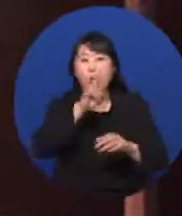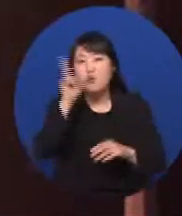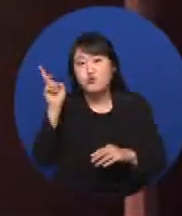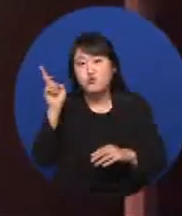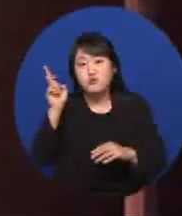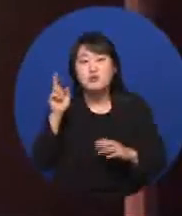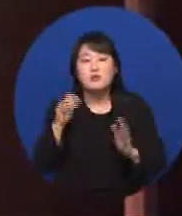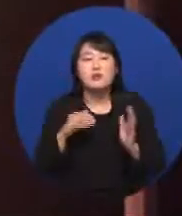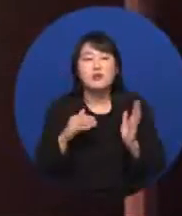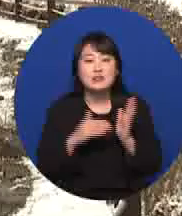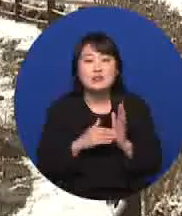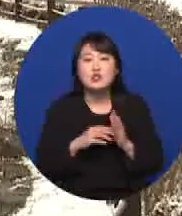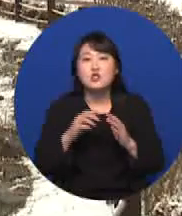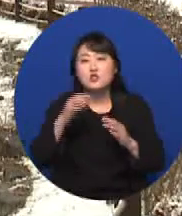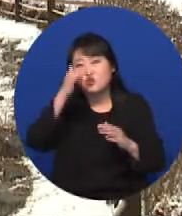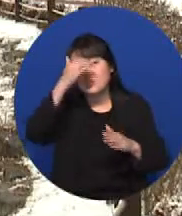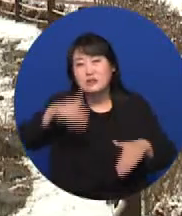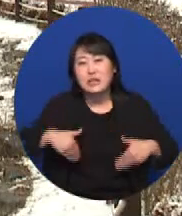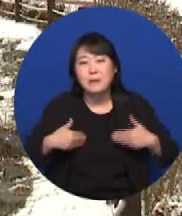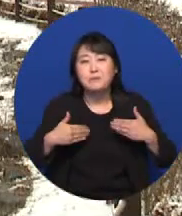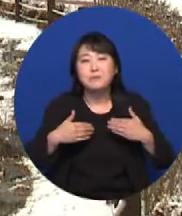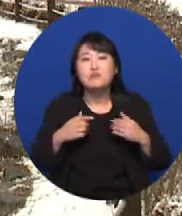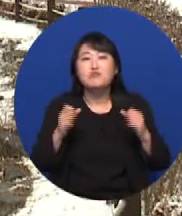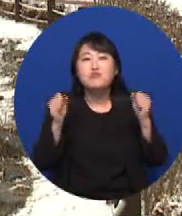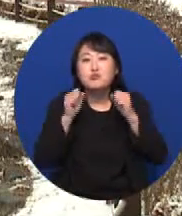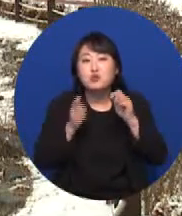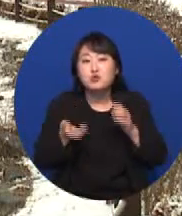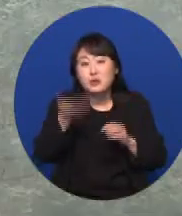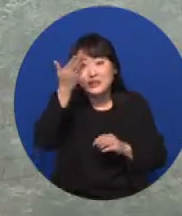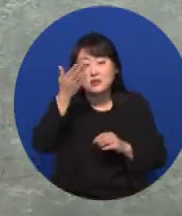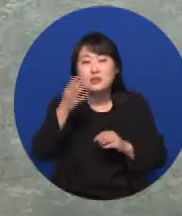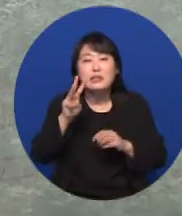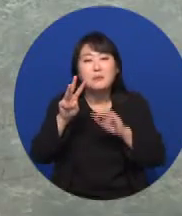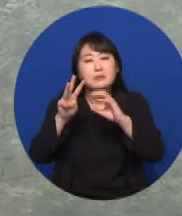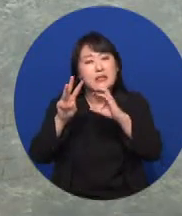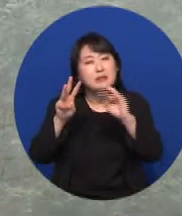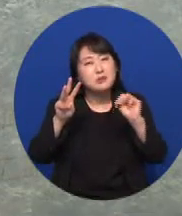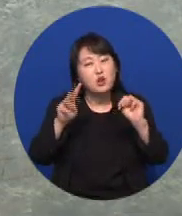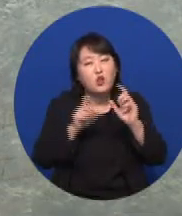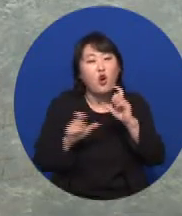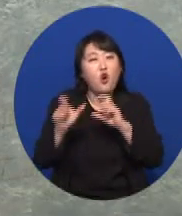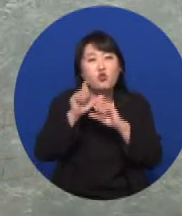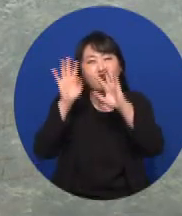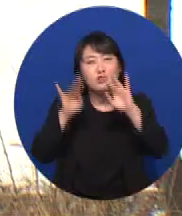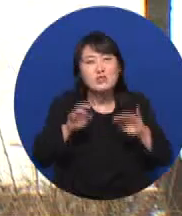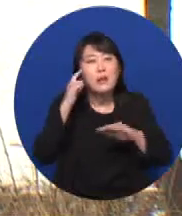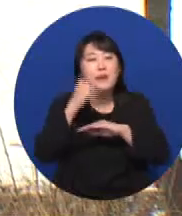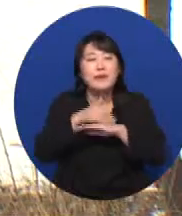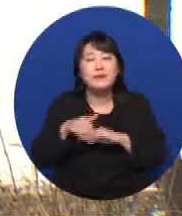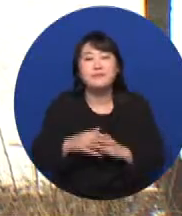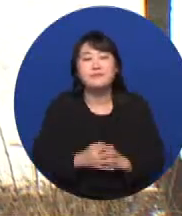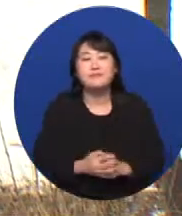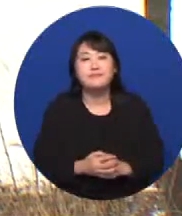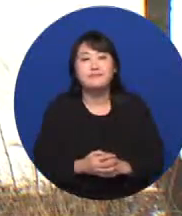충남 서해안과 북부지역을 중심으로 3cm 미만 더 내리겠습니다 mbc 뉴스 김광현